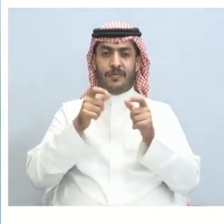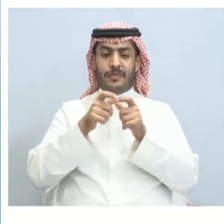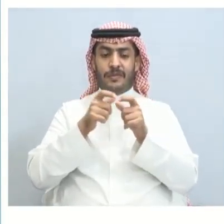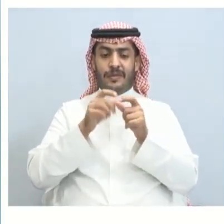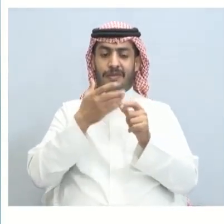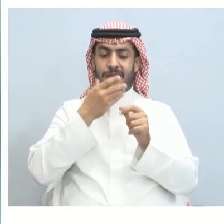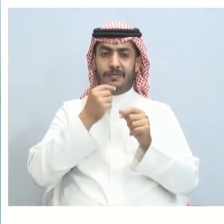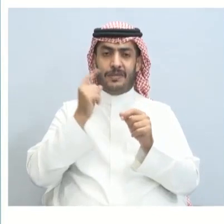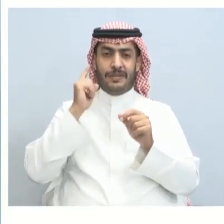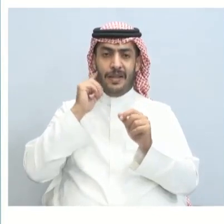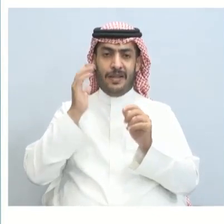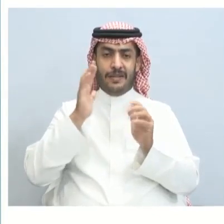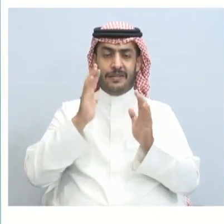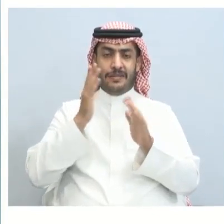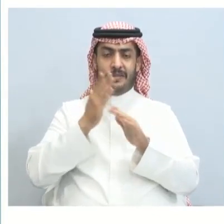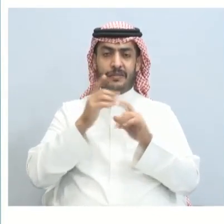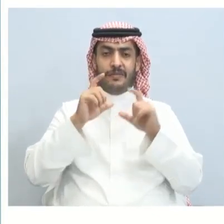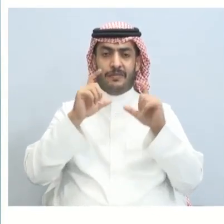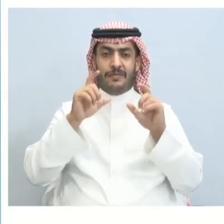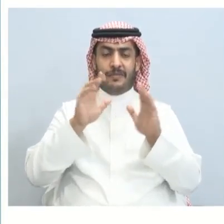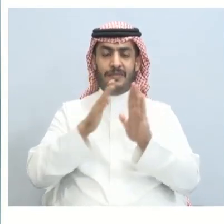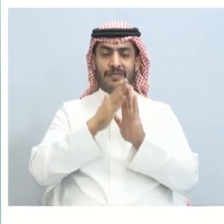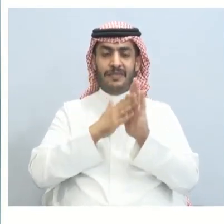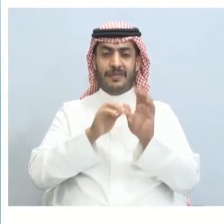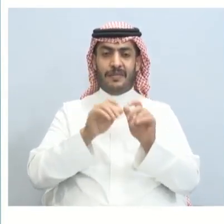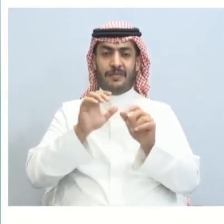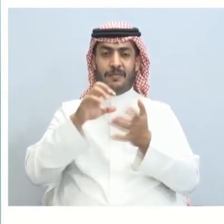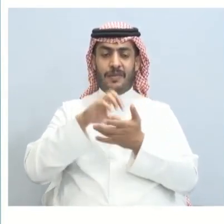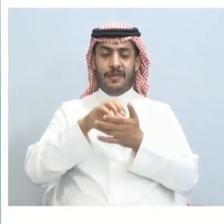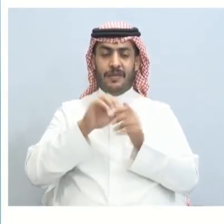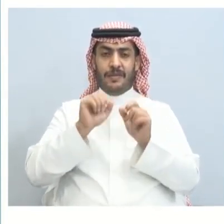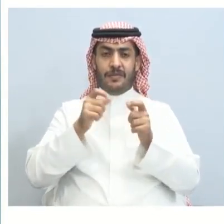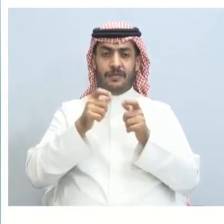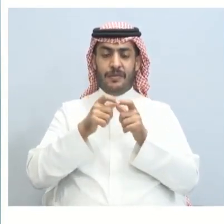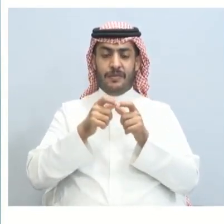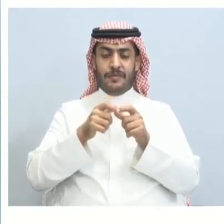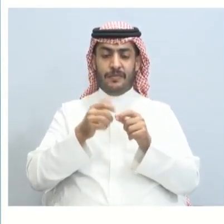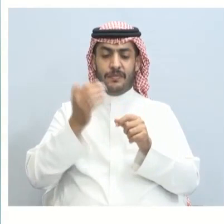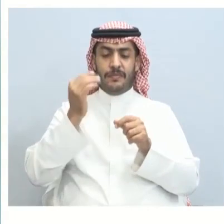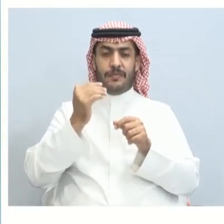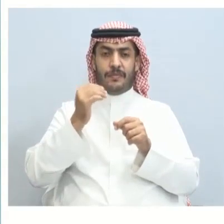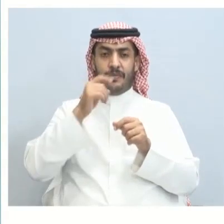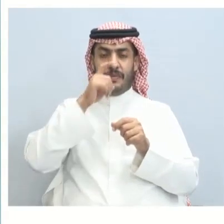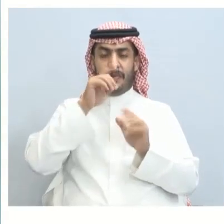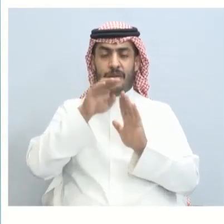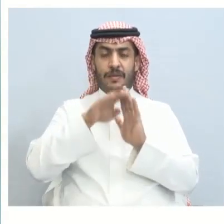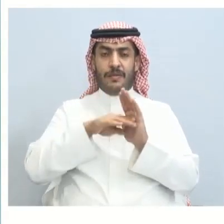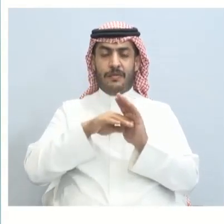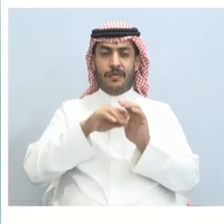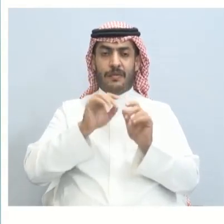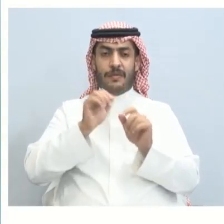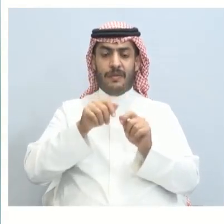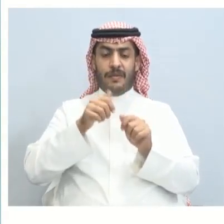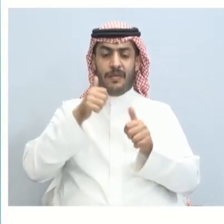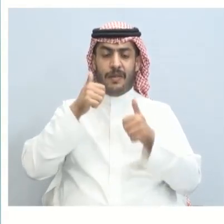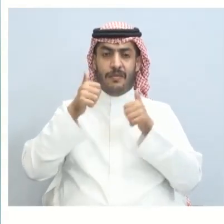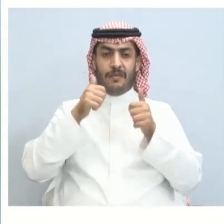الرجاء عدم الازعاج وهذا قد يكون موجود مباشره في القاعات المخصصه للاجتماع ايضا اعطاه التعليمات بعدم تحويل